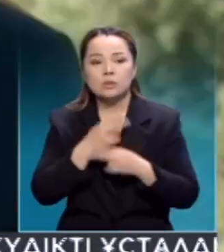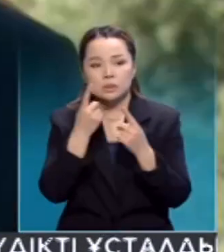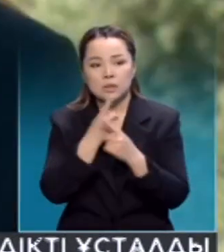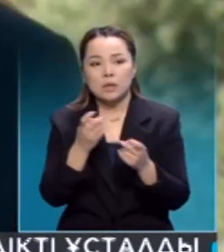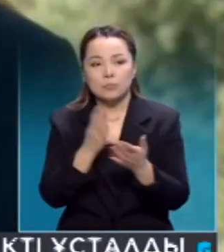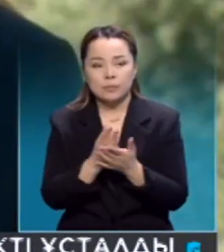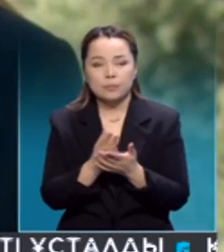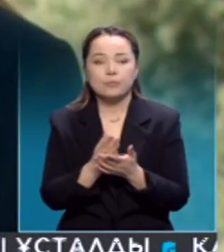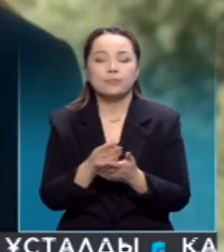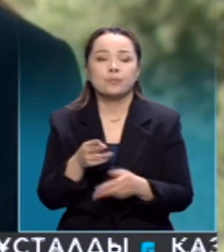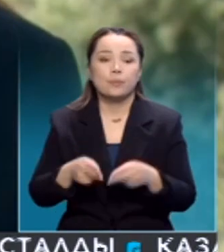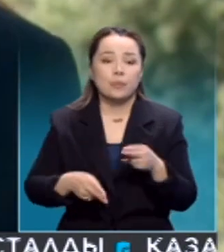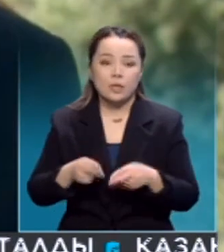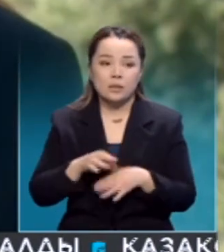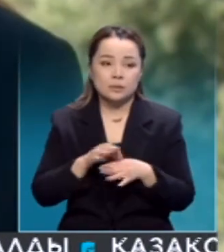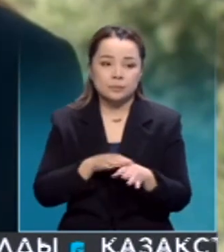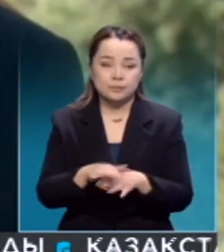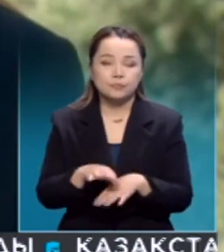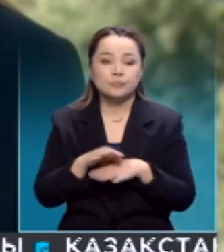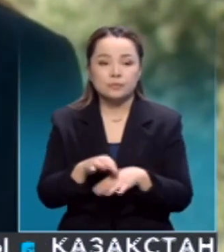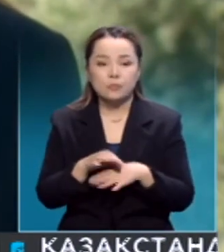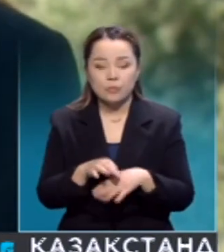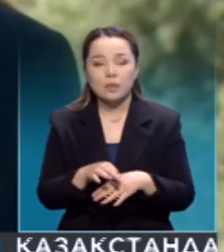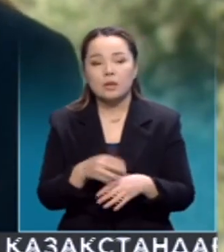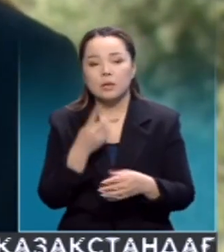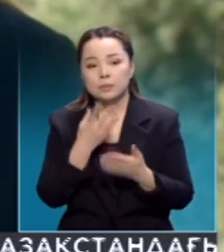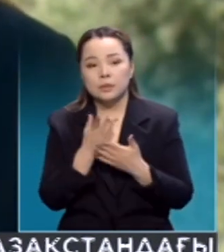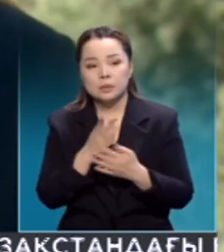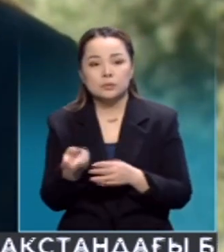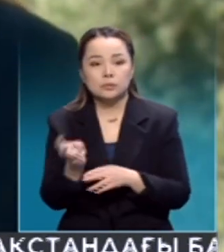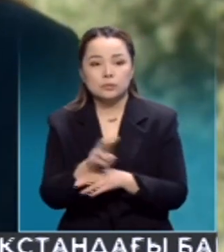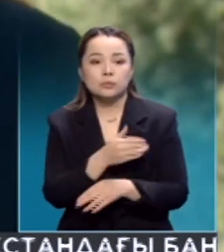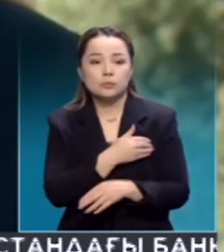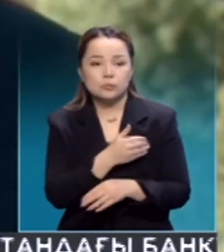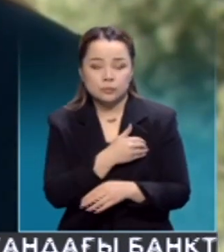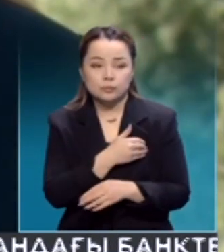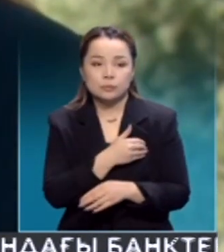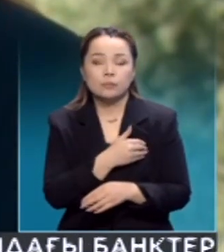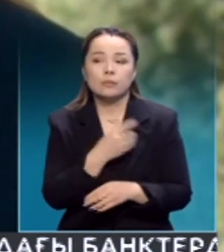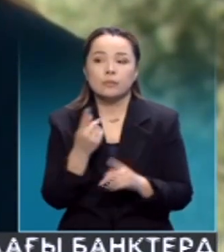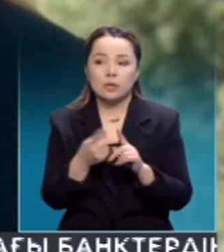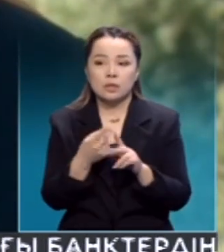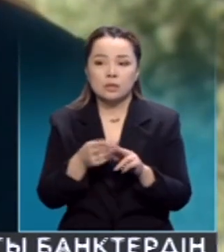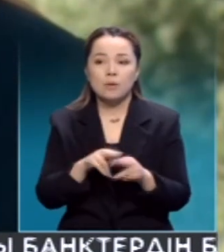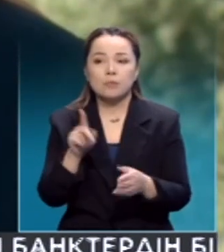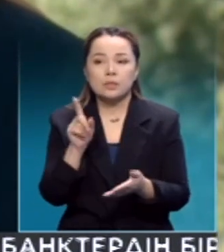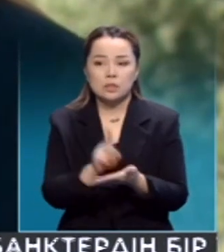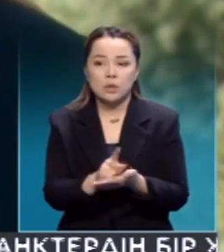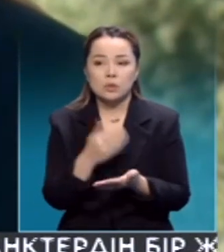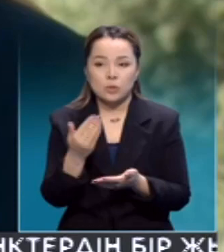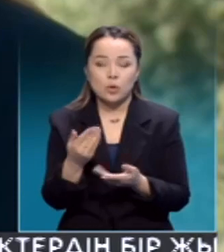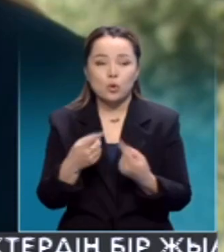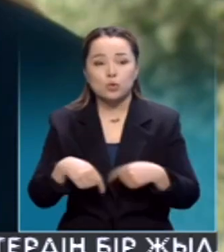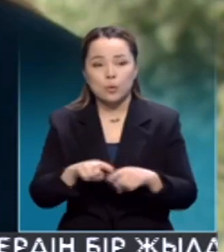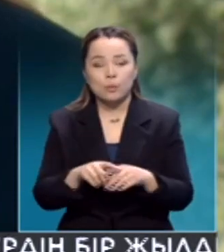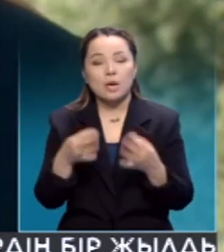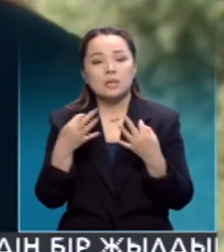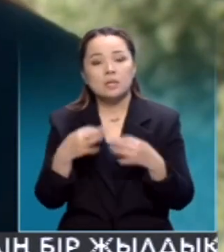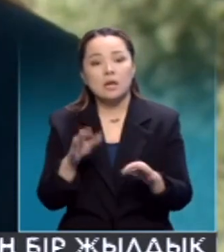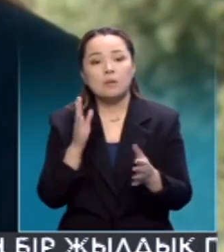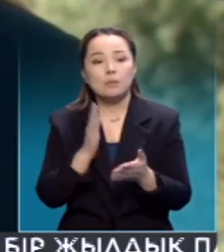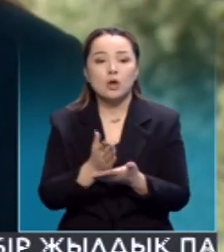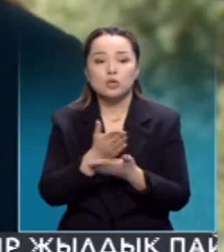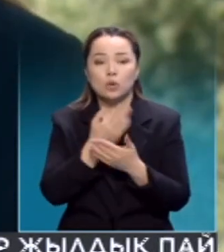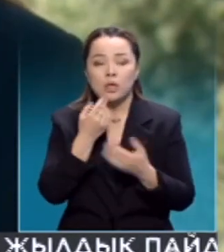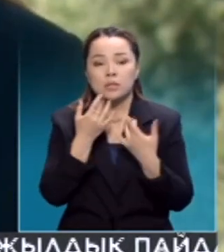дейді. Пластикалық хирургия немесе дерматокосметология қызметтеріне жүгінетін болсаңыз, біріншіден міндетті түрде ол ұйымнан лицензиясы бар ма